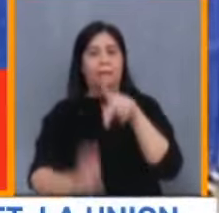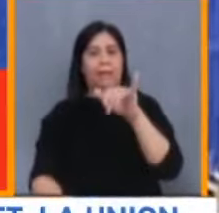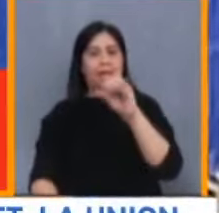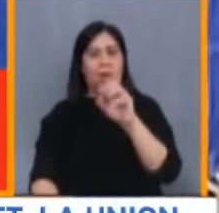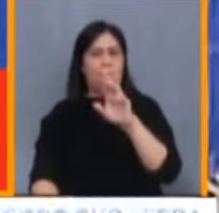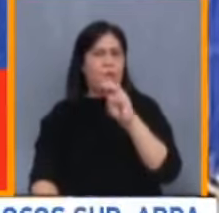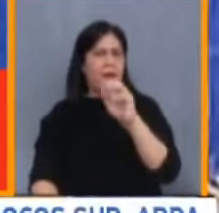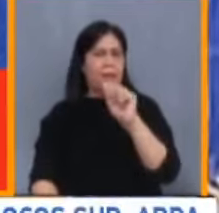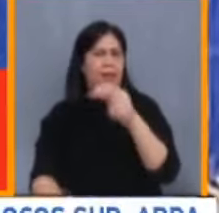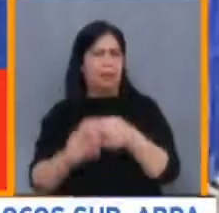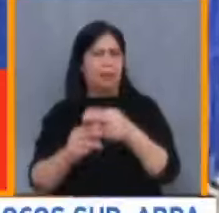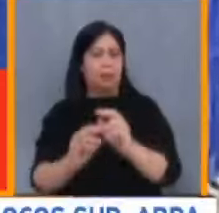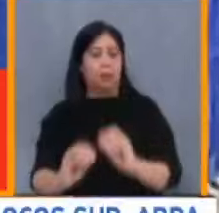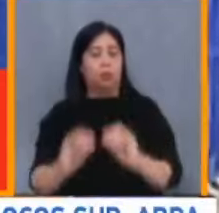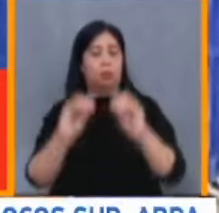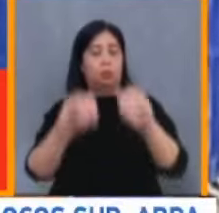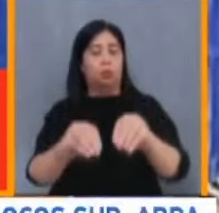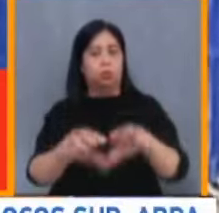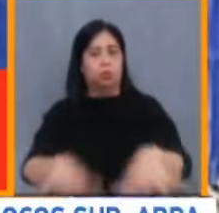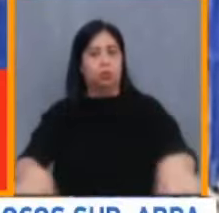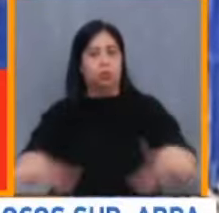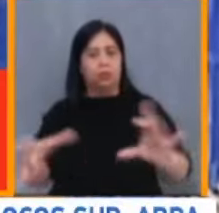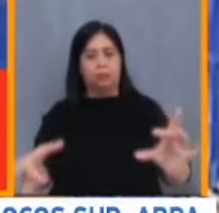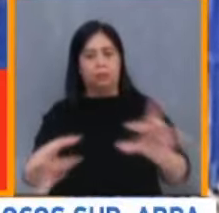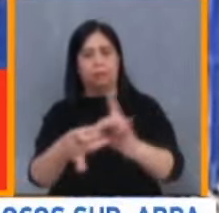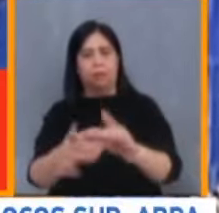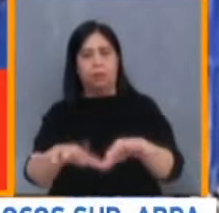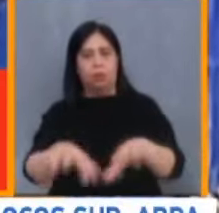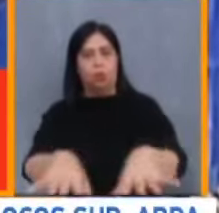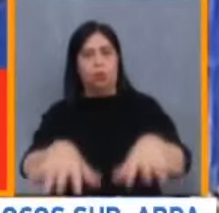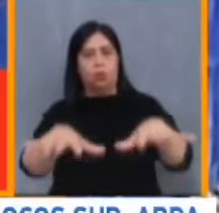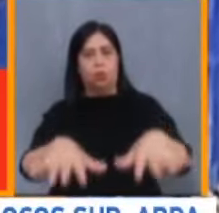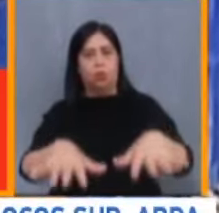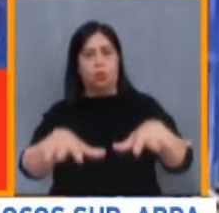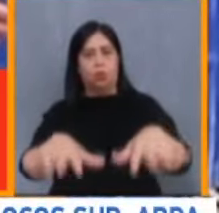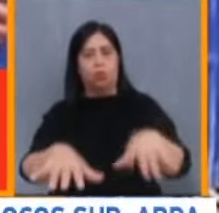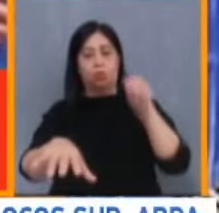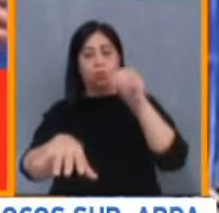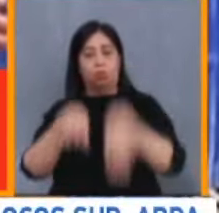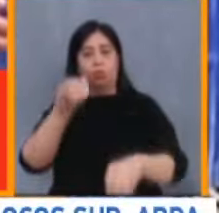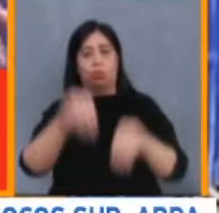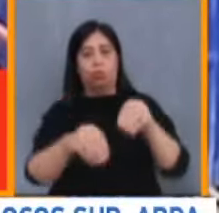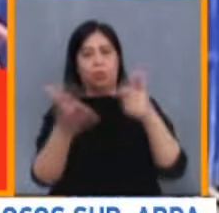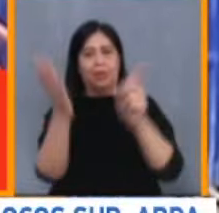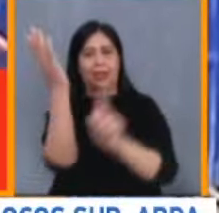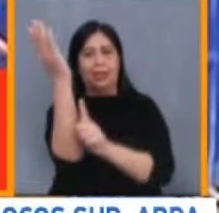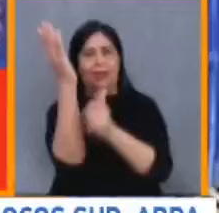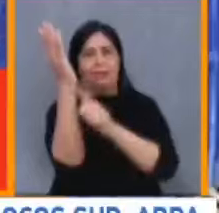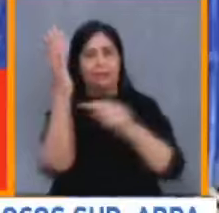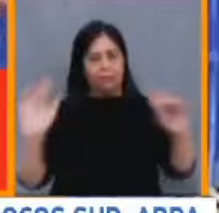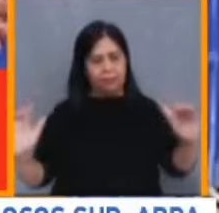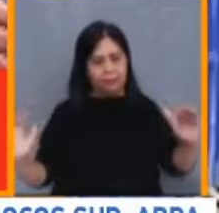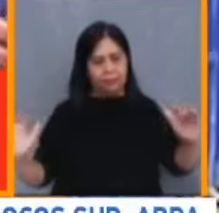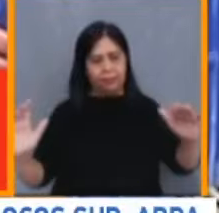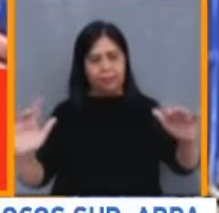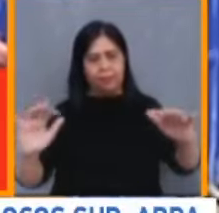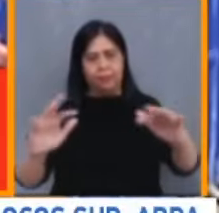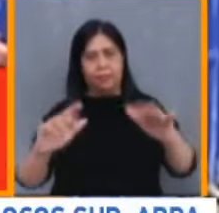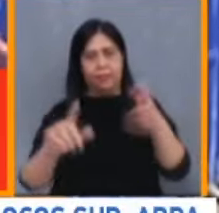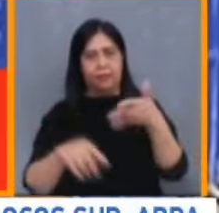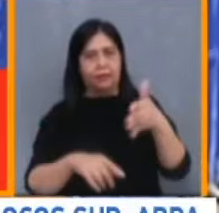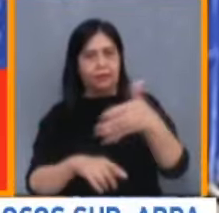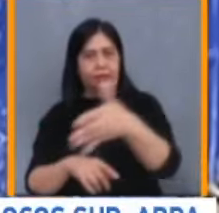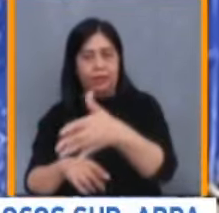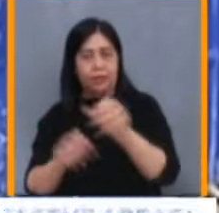sa dagat sa kinakabitan ng floater kung saan inilalagay yung mga dahon na pupuntahan ngayon ng mga isda. Kaya kapag may malalaking